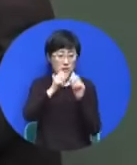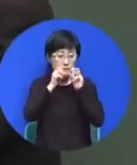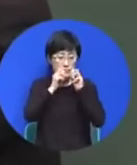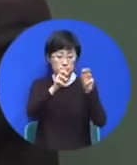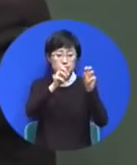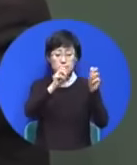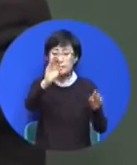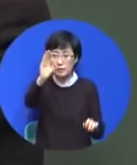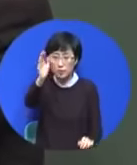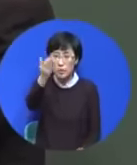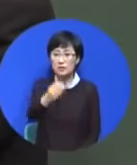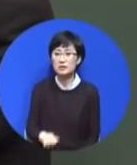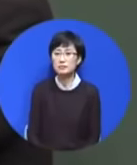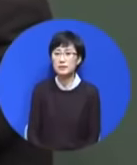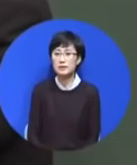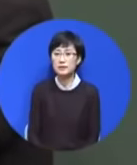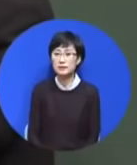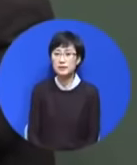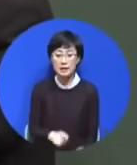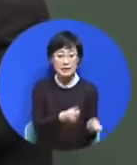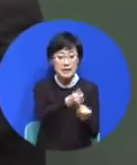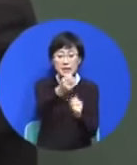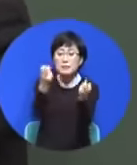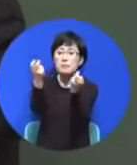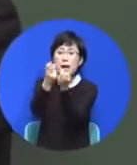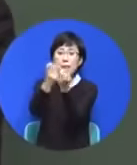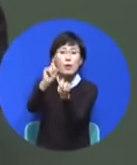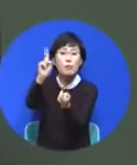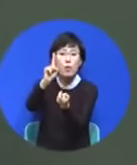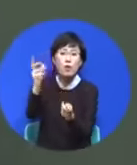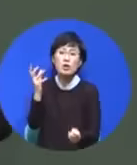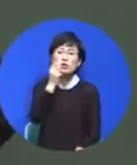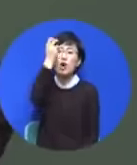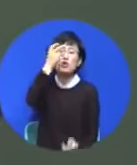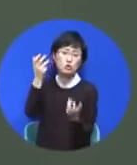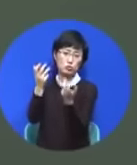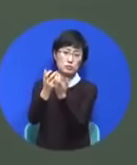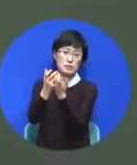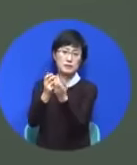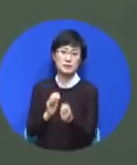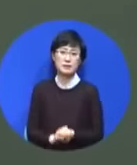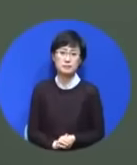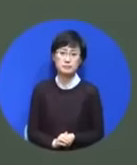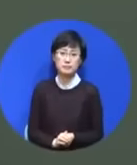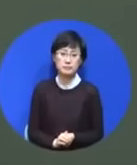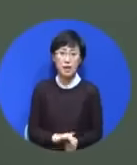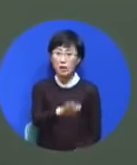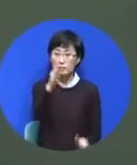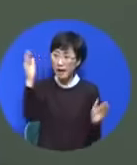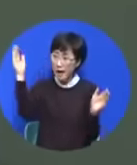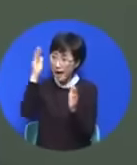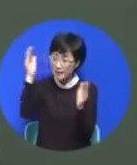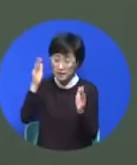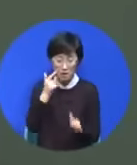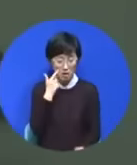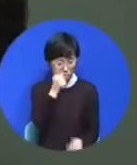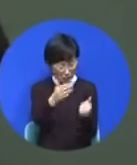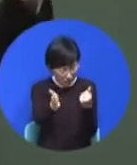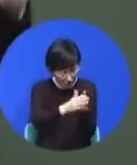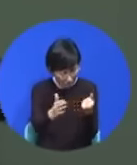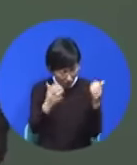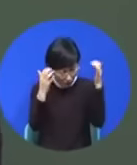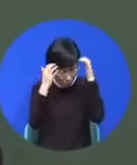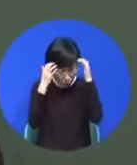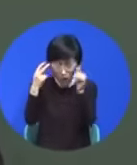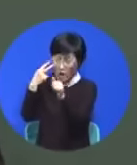것이다 방법까지 알고 부모님 때문에 선생님들 때문에 고생하는 학생들 걱정하지 마시고